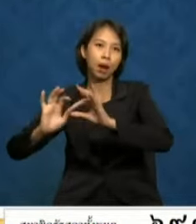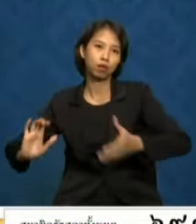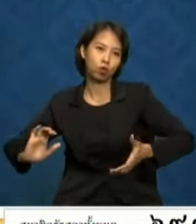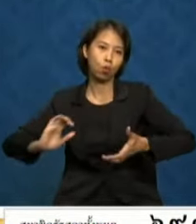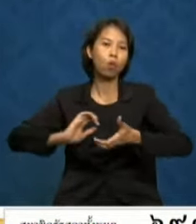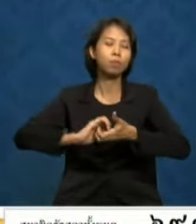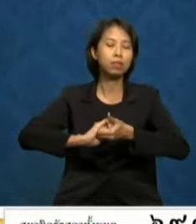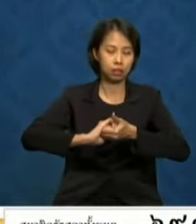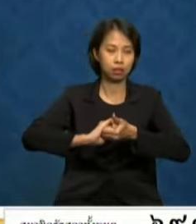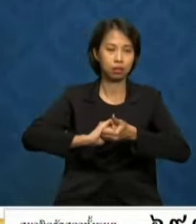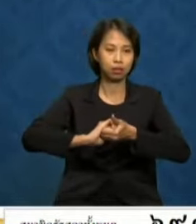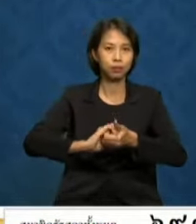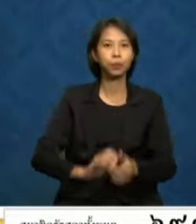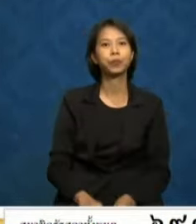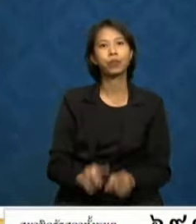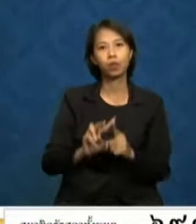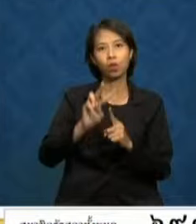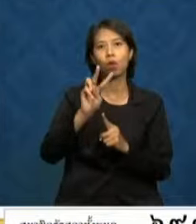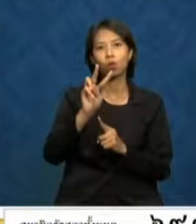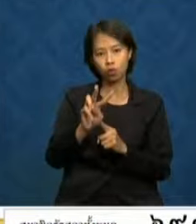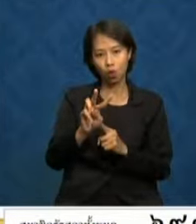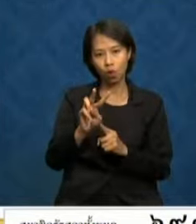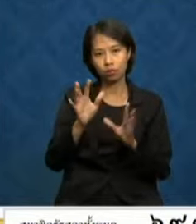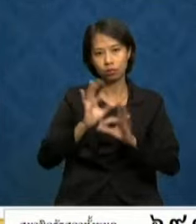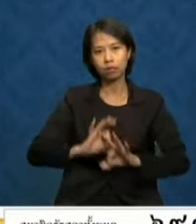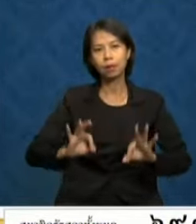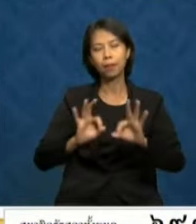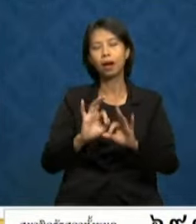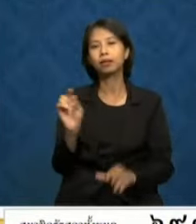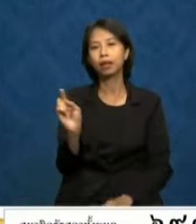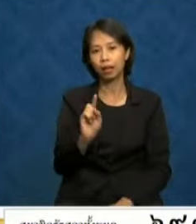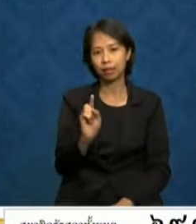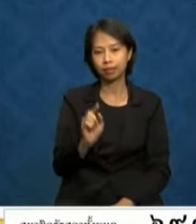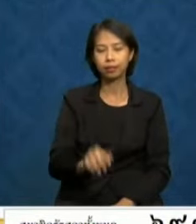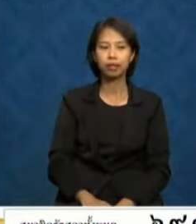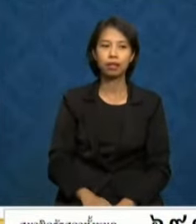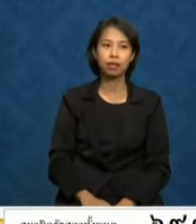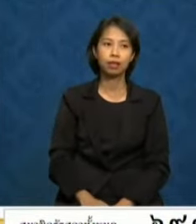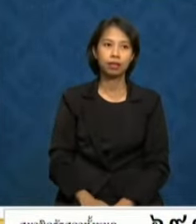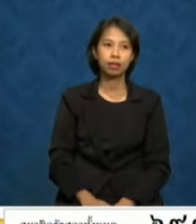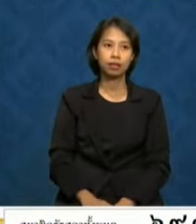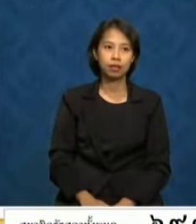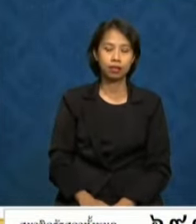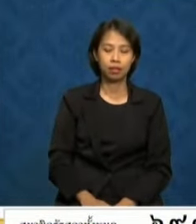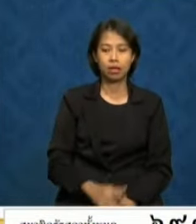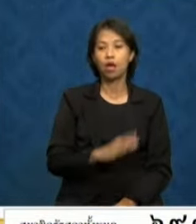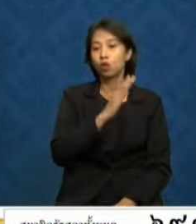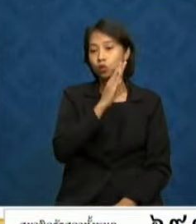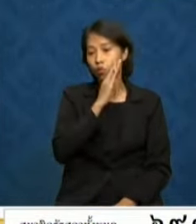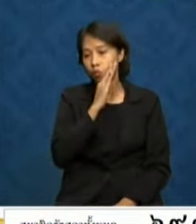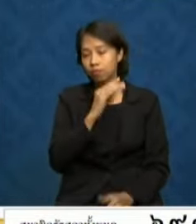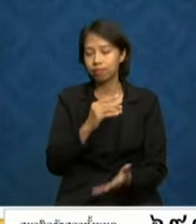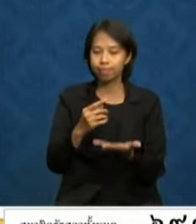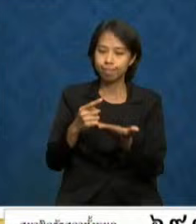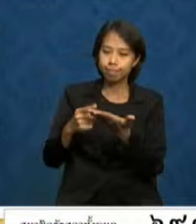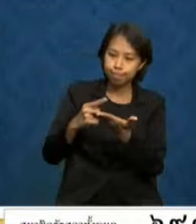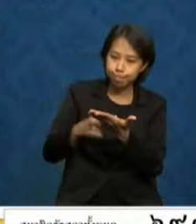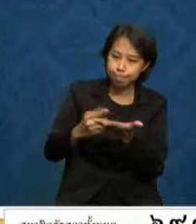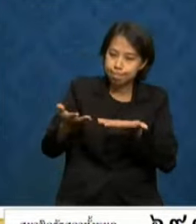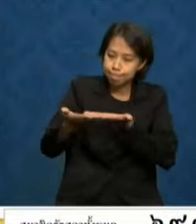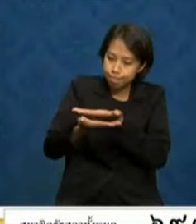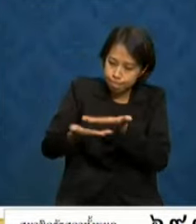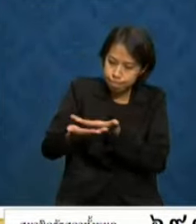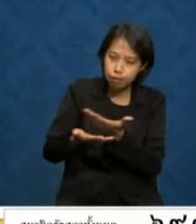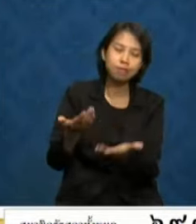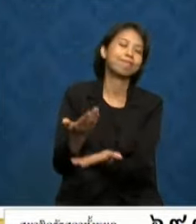ในเรื่องคนเรื่องที่สองเนี่ยสำคัญมากเลยคือว่าไอ้พวกนี้ไม่เกิดหรอกครับถ้าไม่มีการปรึกษาหารือในเรื่องเงินนะ